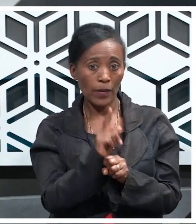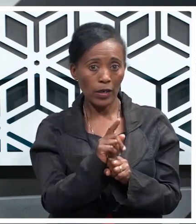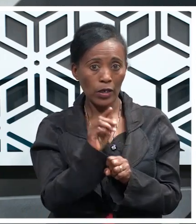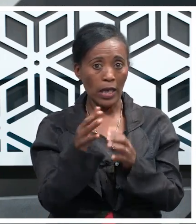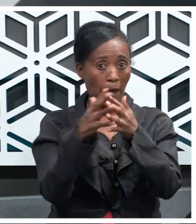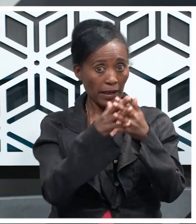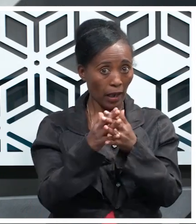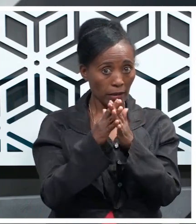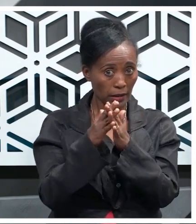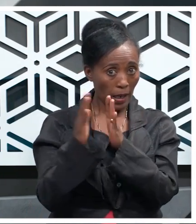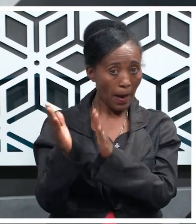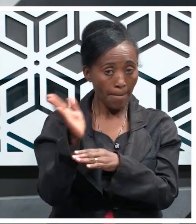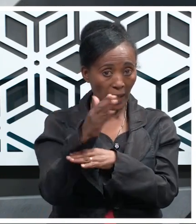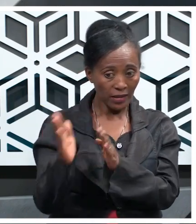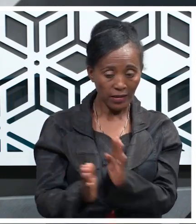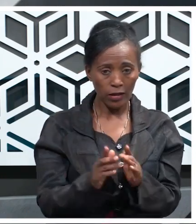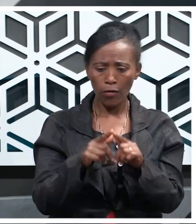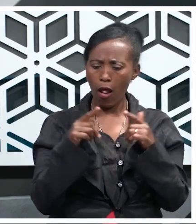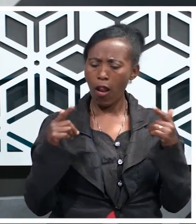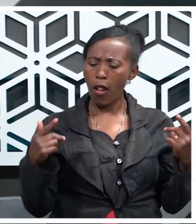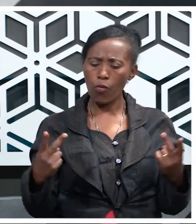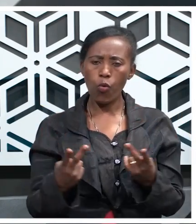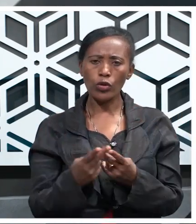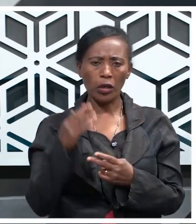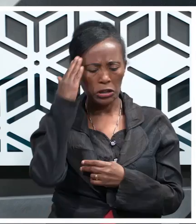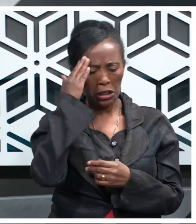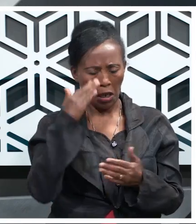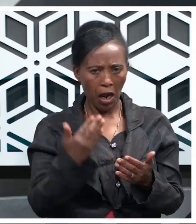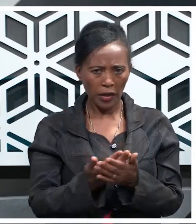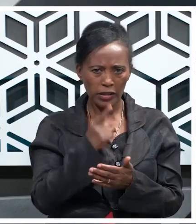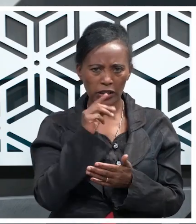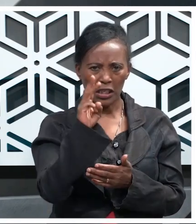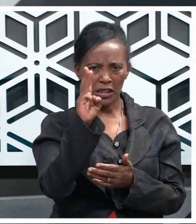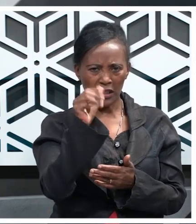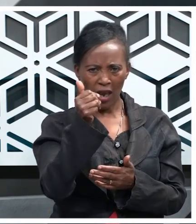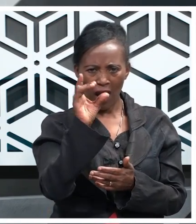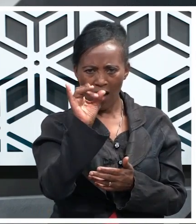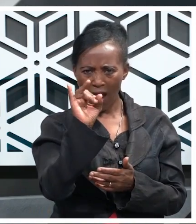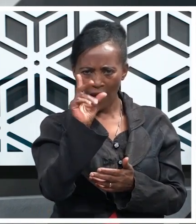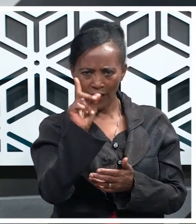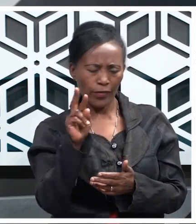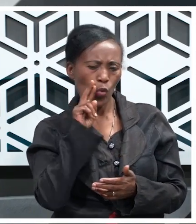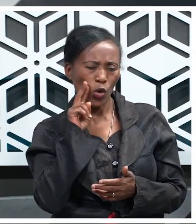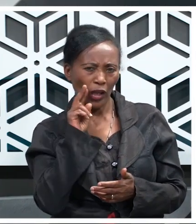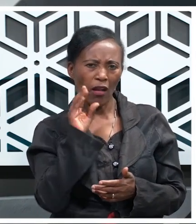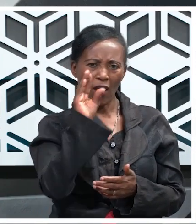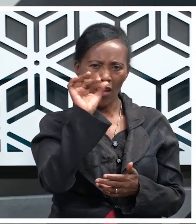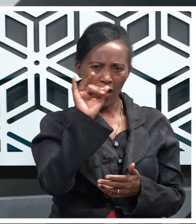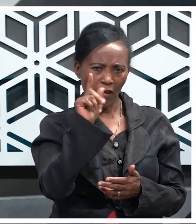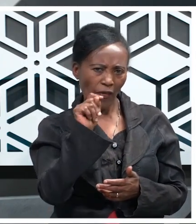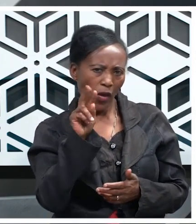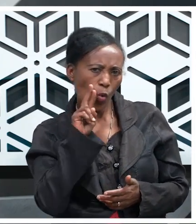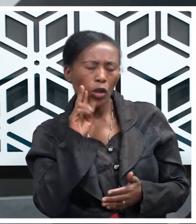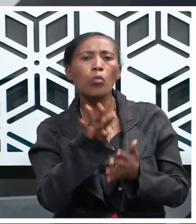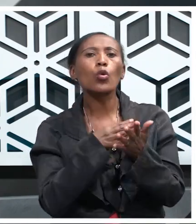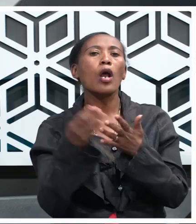የተሰራው የዩኤስ ኤምባሲ የተዘጋጀ ጊዜ ማለት ነው ፕላስ ትልልቅ ቦታዎች ነው እነ ሸራተን አዲስ እነ ስካይላይት ሆቴል ሂልተን ሆቴል ምናምን